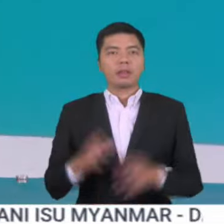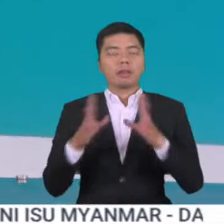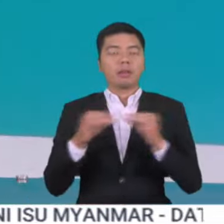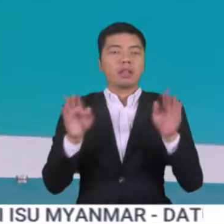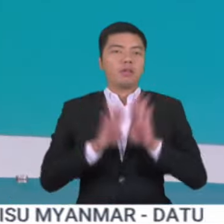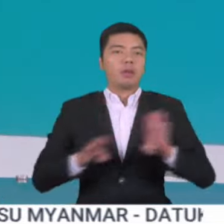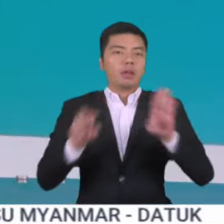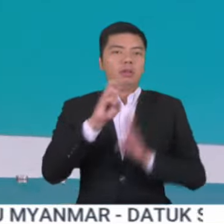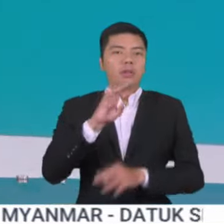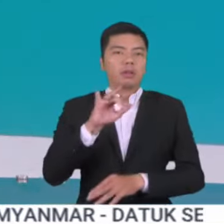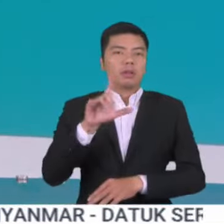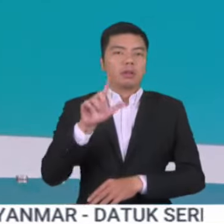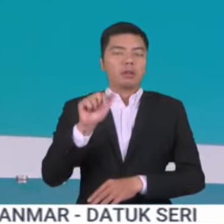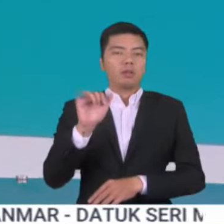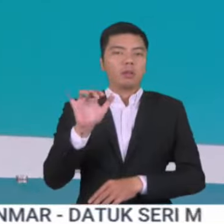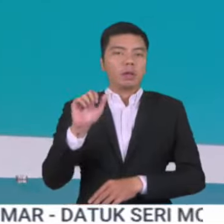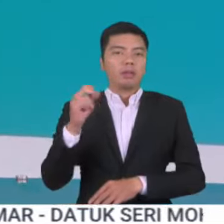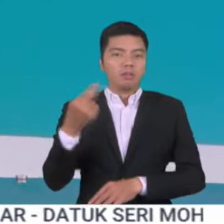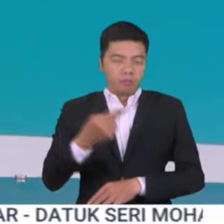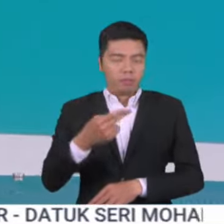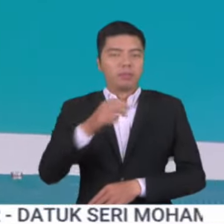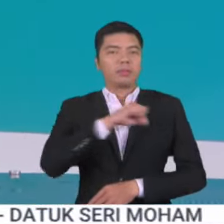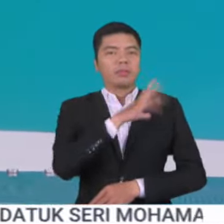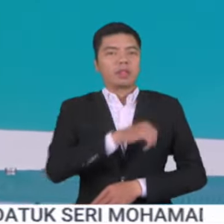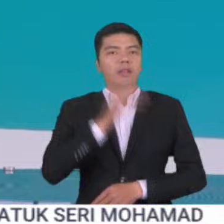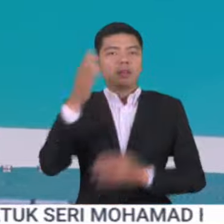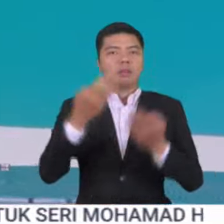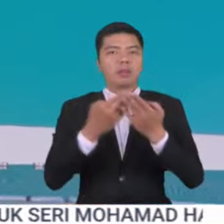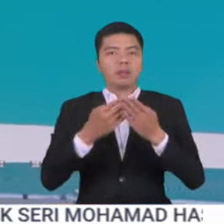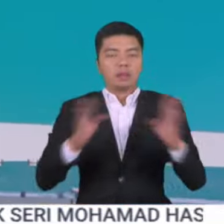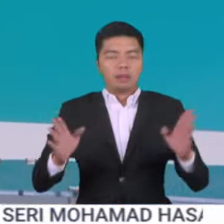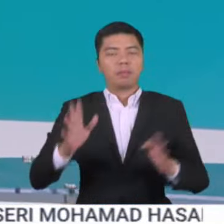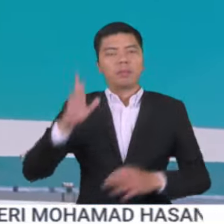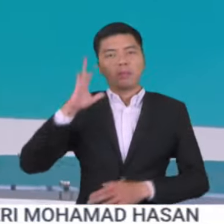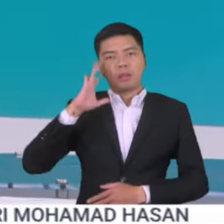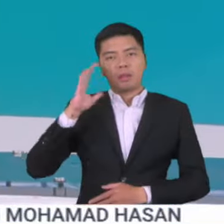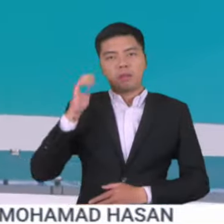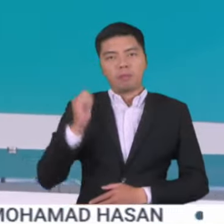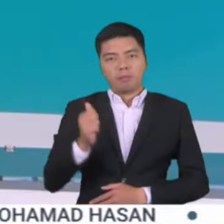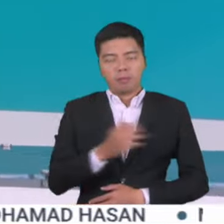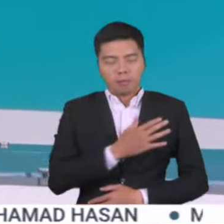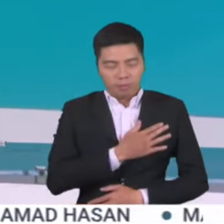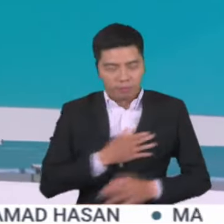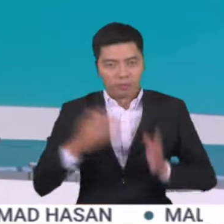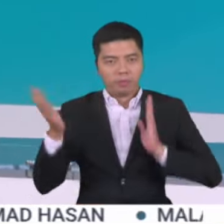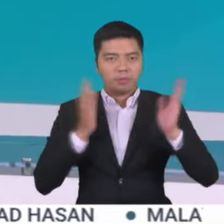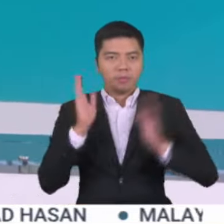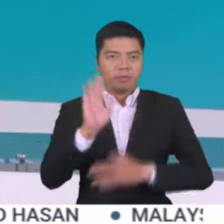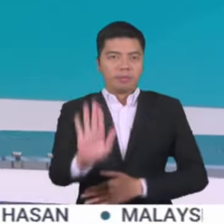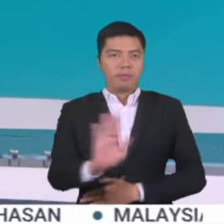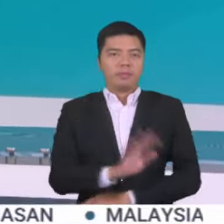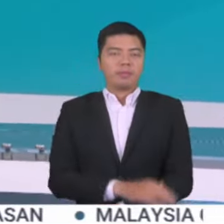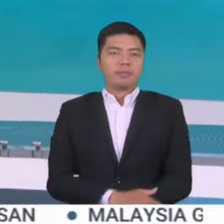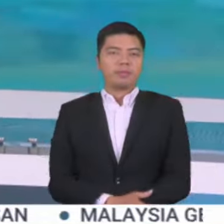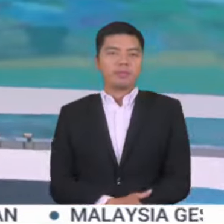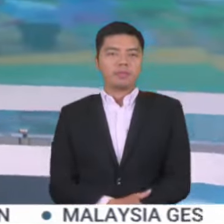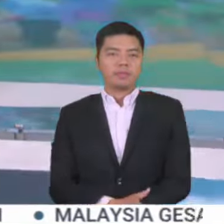Baik, sekian berita wilayah dari Sungai Kesegara, Palestin pasti merdeka. Salam Malaysia Madani. Assalamualaikum.